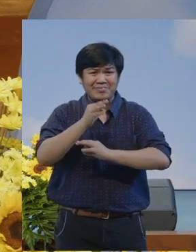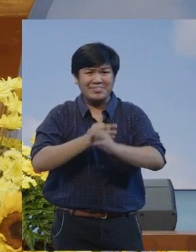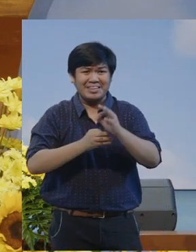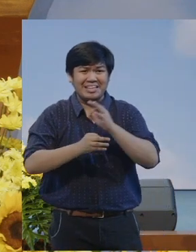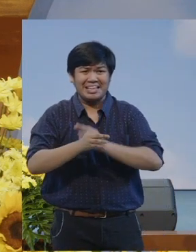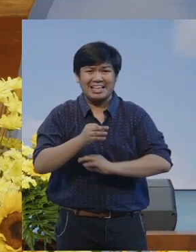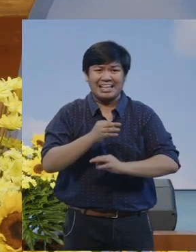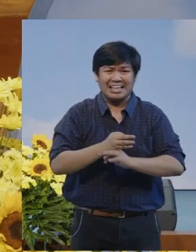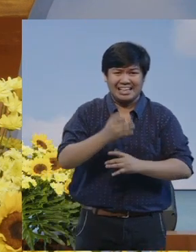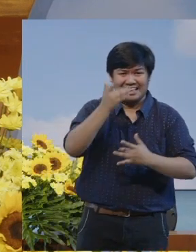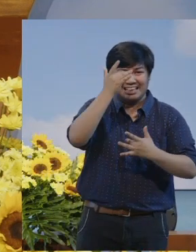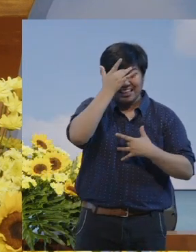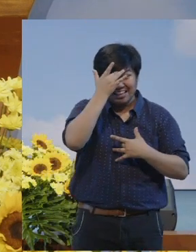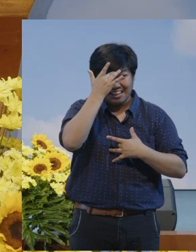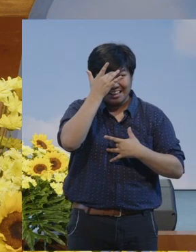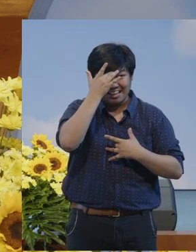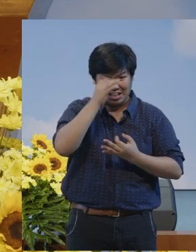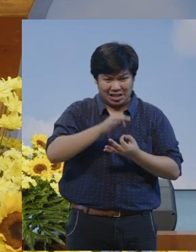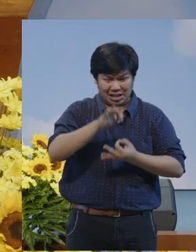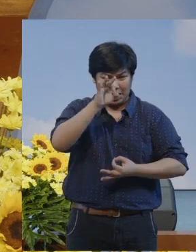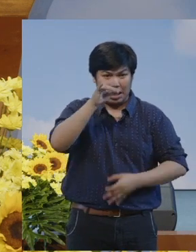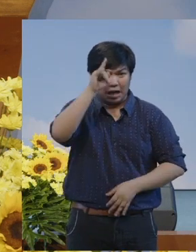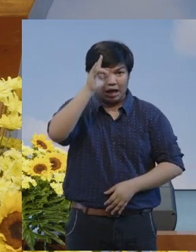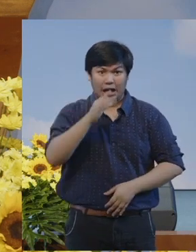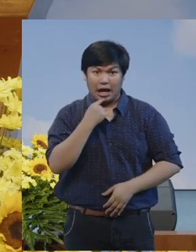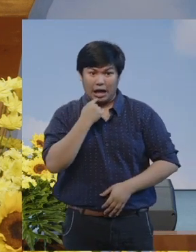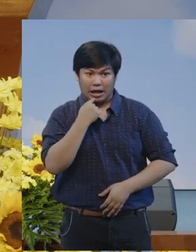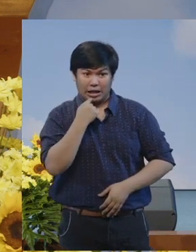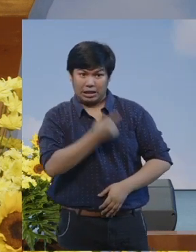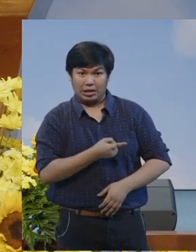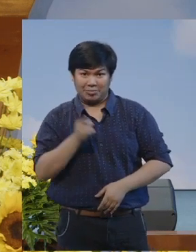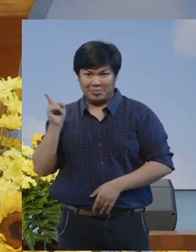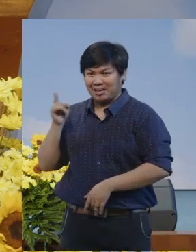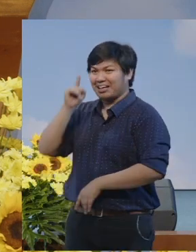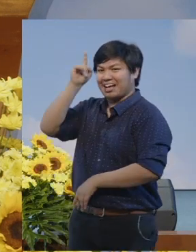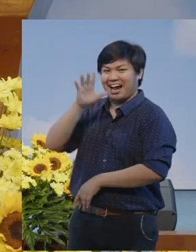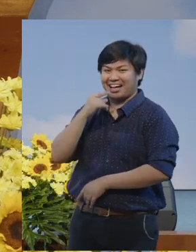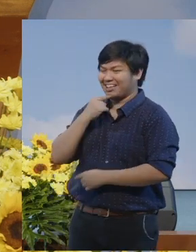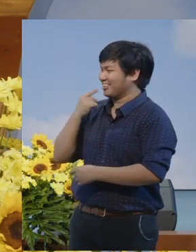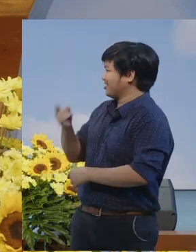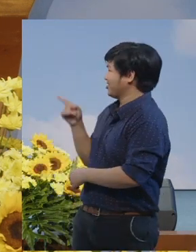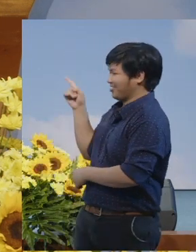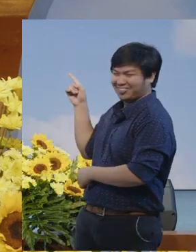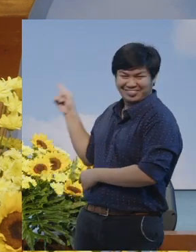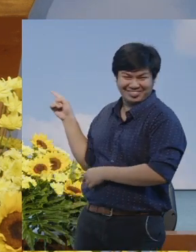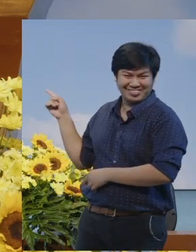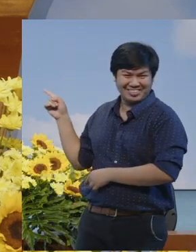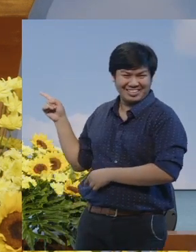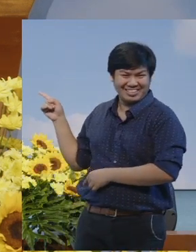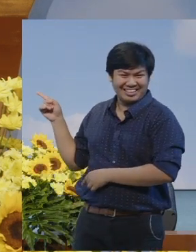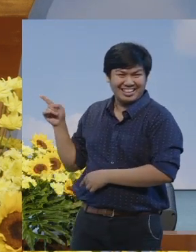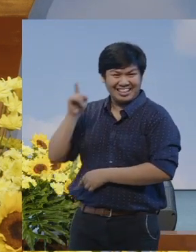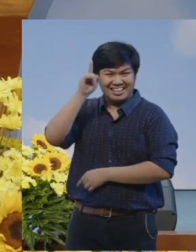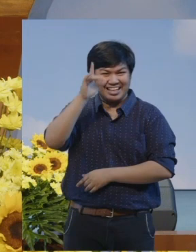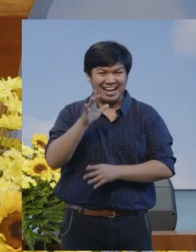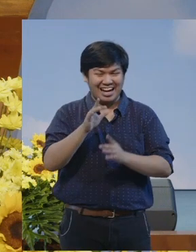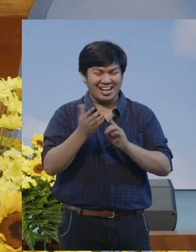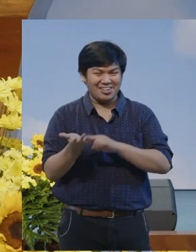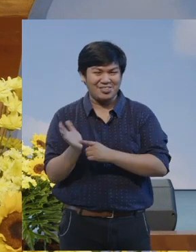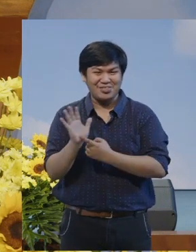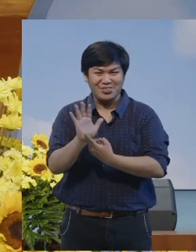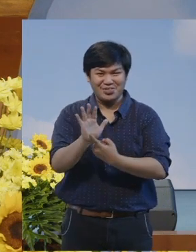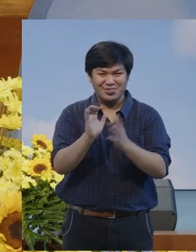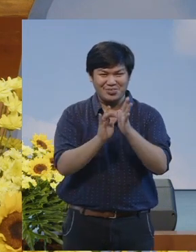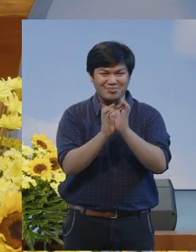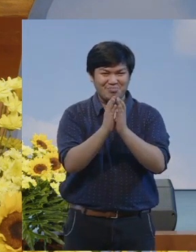gout?" Ang wika niya sa akin, hindi siya nangusap sa akin, ha? Nangusap siya sa paraan ng kanyang